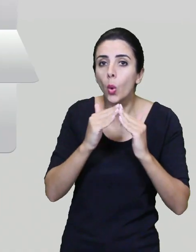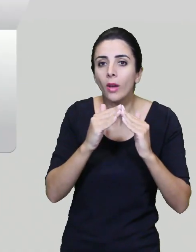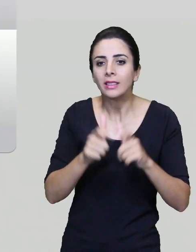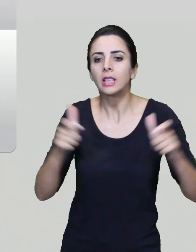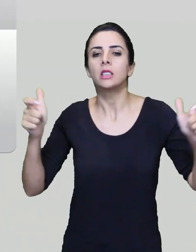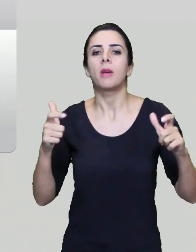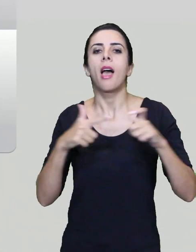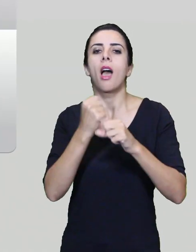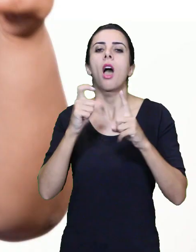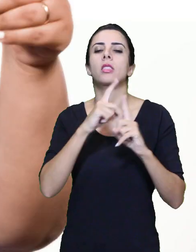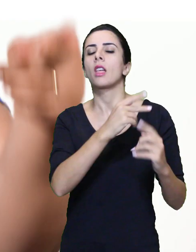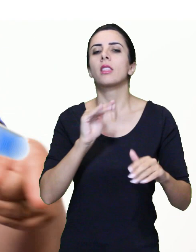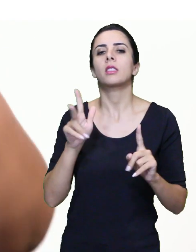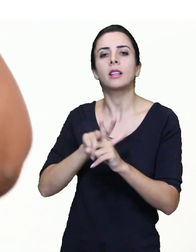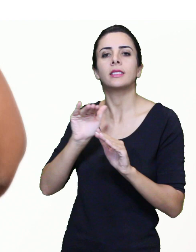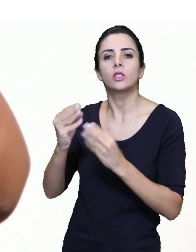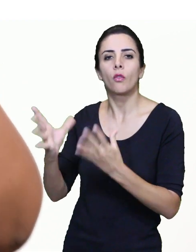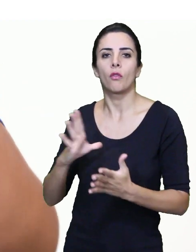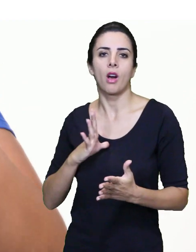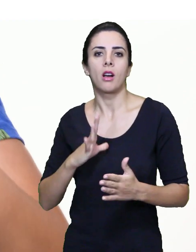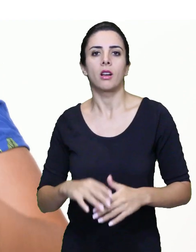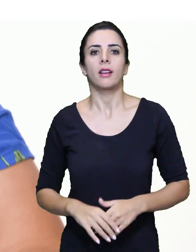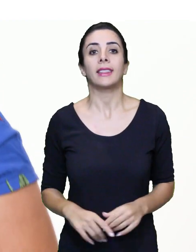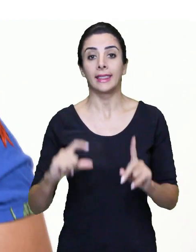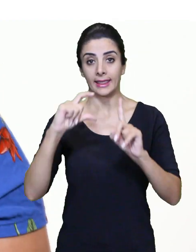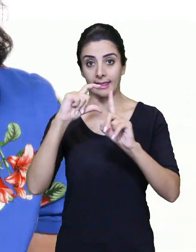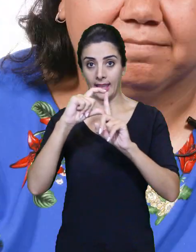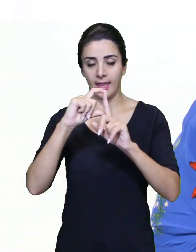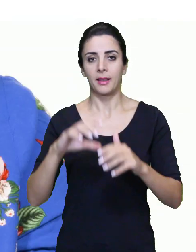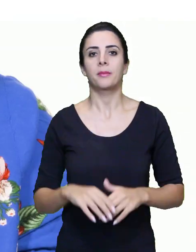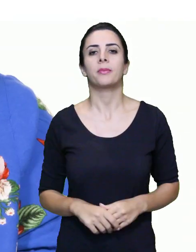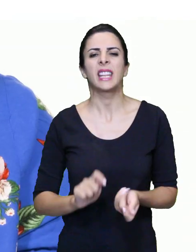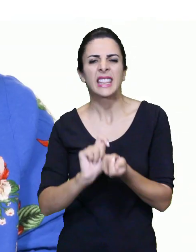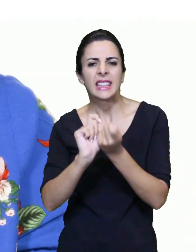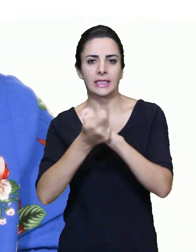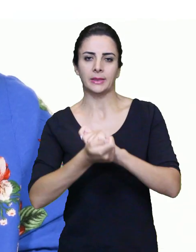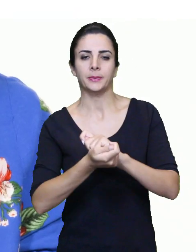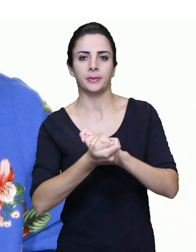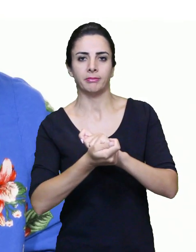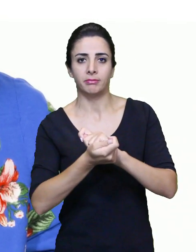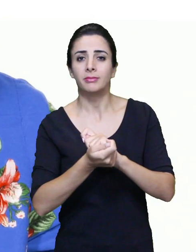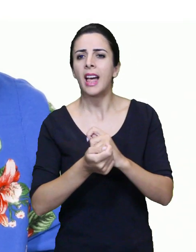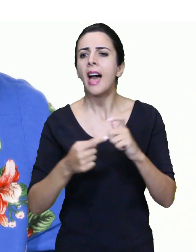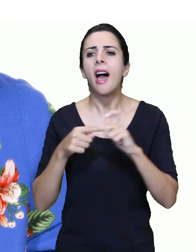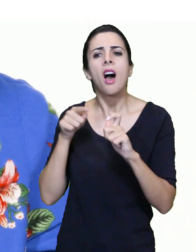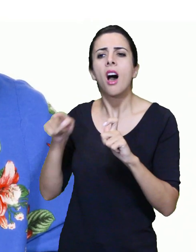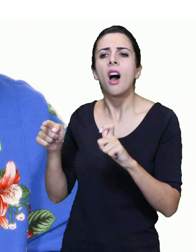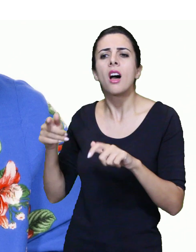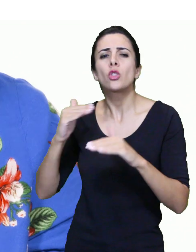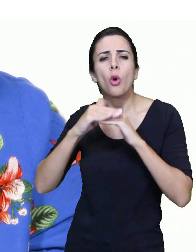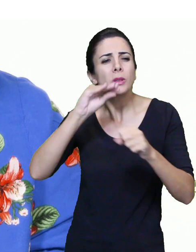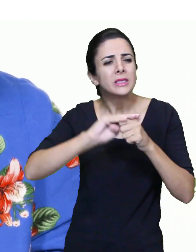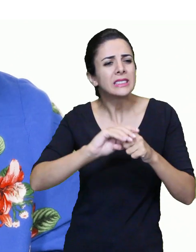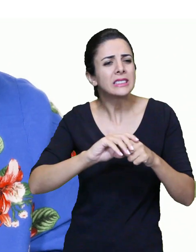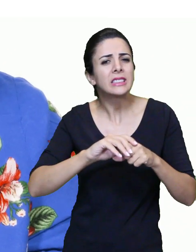Değişim Ege'din toplumda yapmak istediği değişim